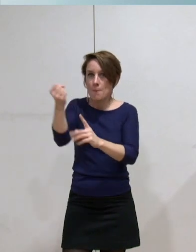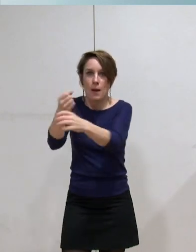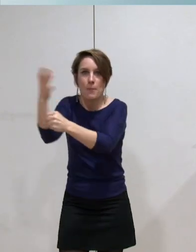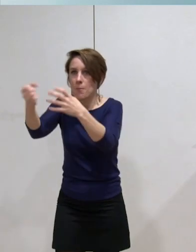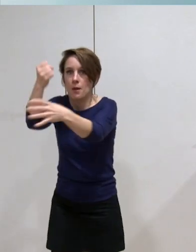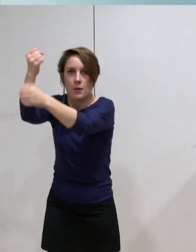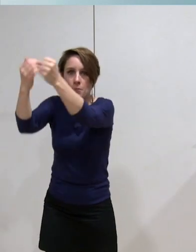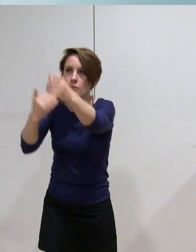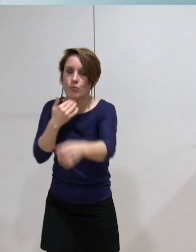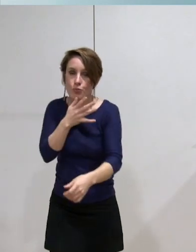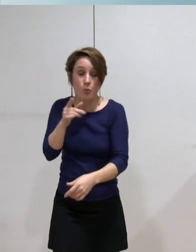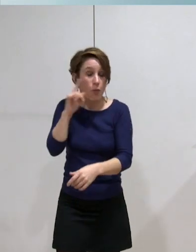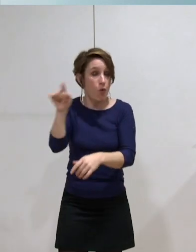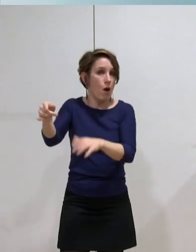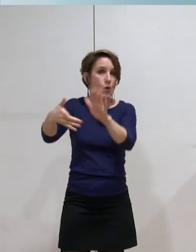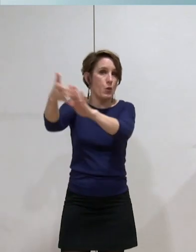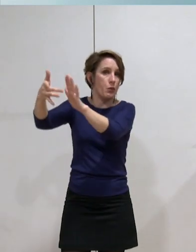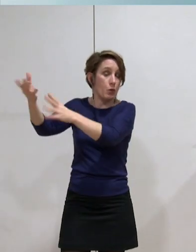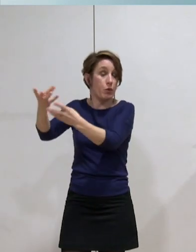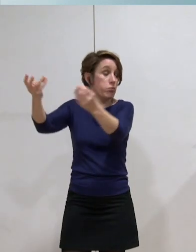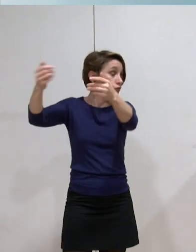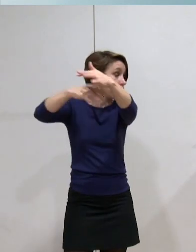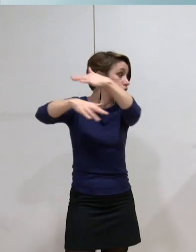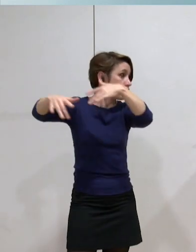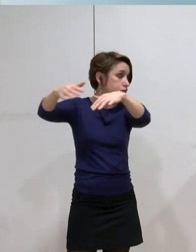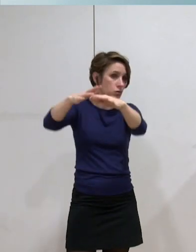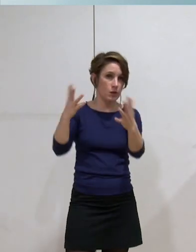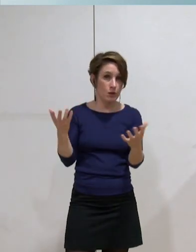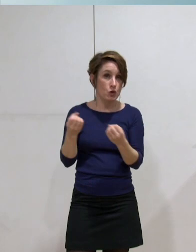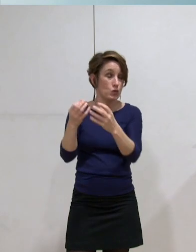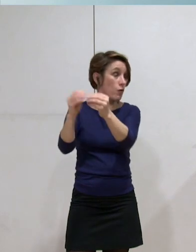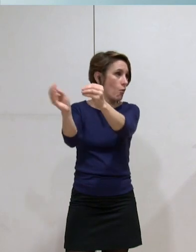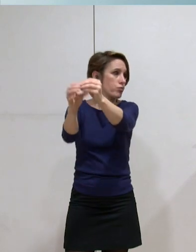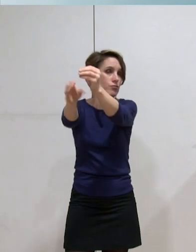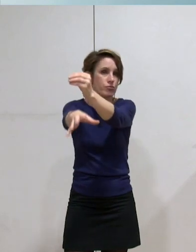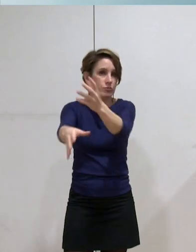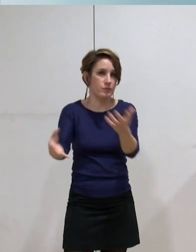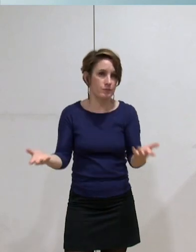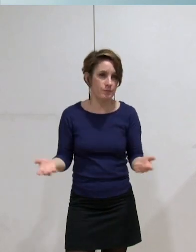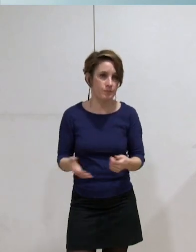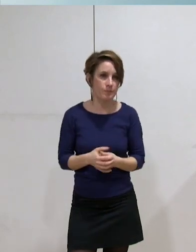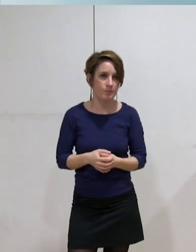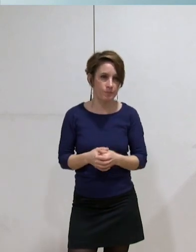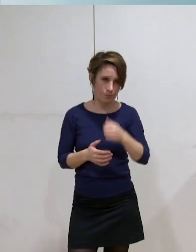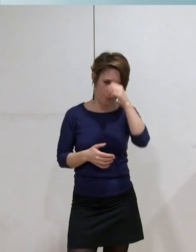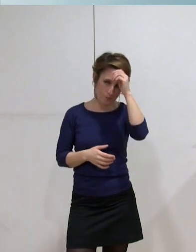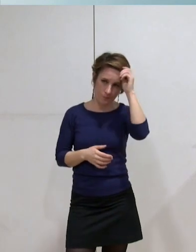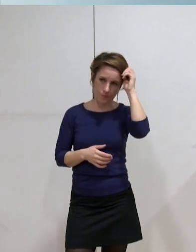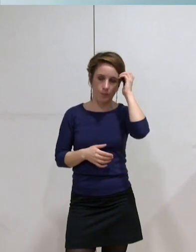associations socioculturel et ou et ou d'éducation populaire que sont donc les adolescents